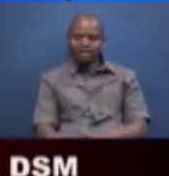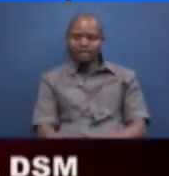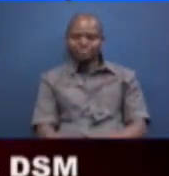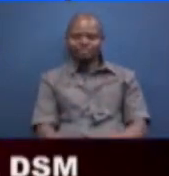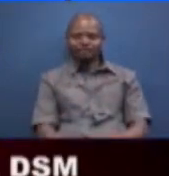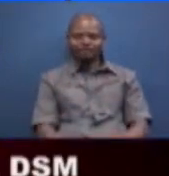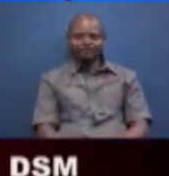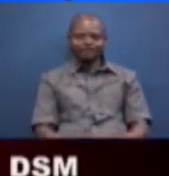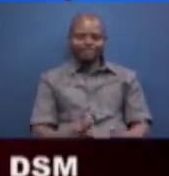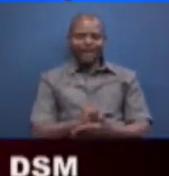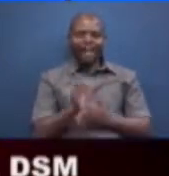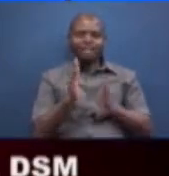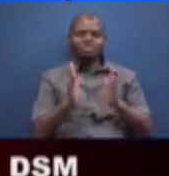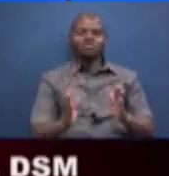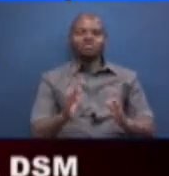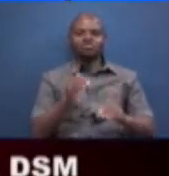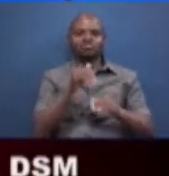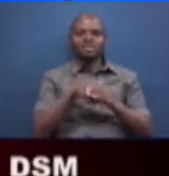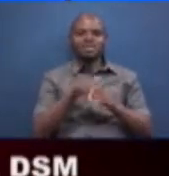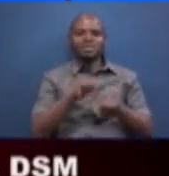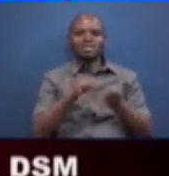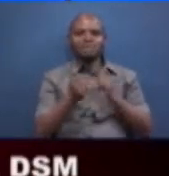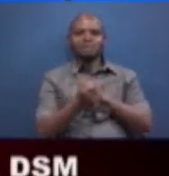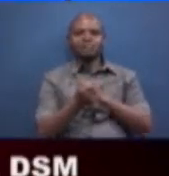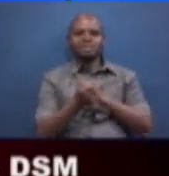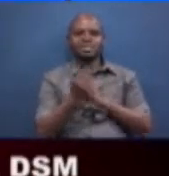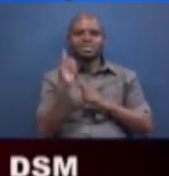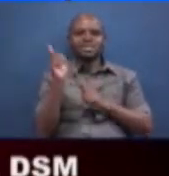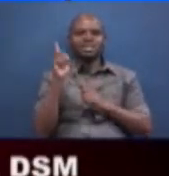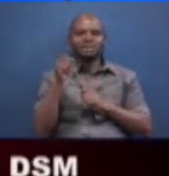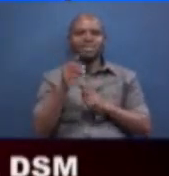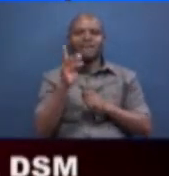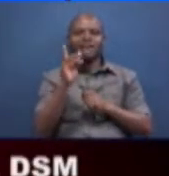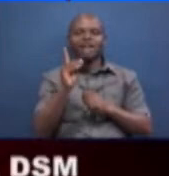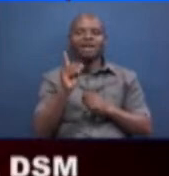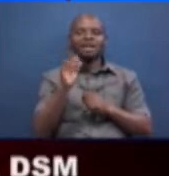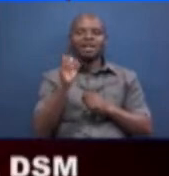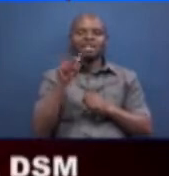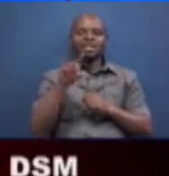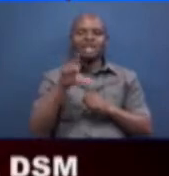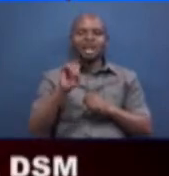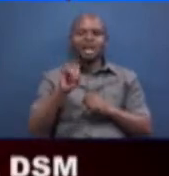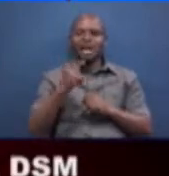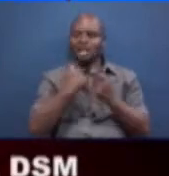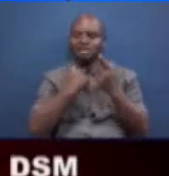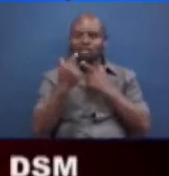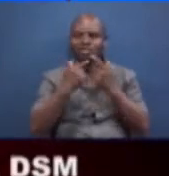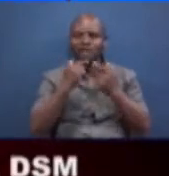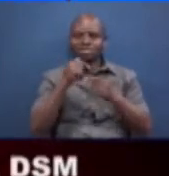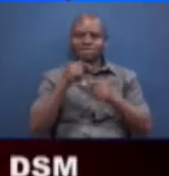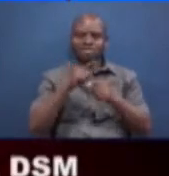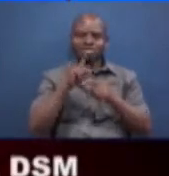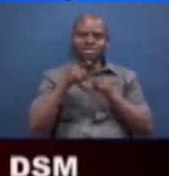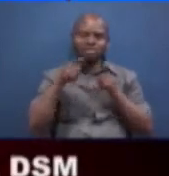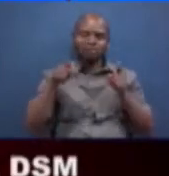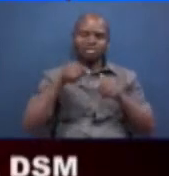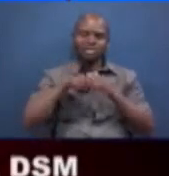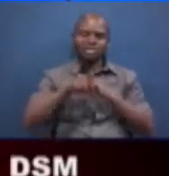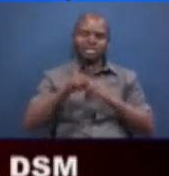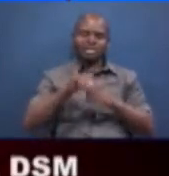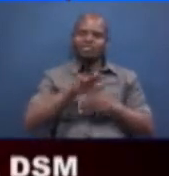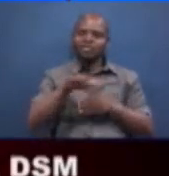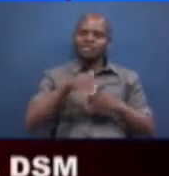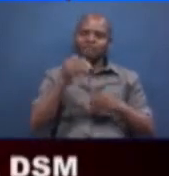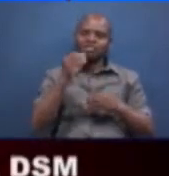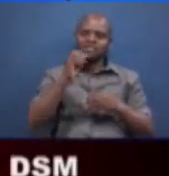Naam, ni katibu mkuu huyo wa Chama cha Mapinduzi Taifa Daniel Chongolo akizungumza muda usio kwa mrefu katika